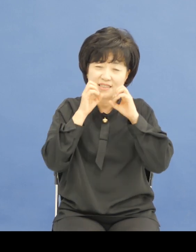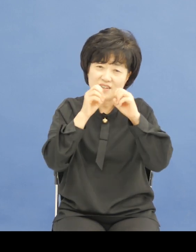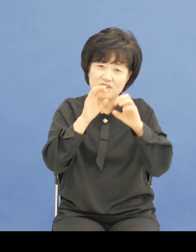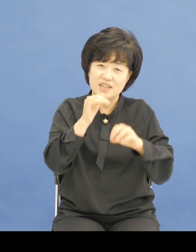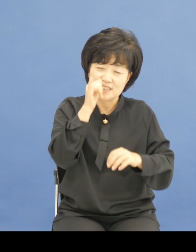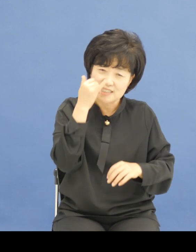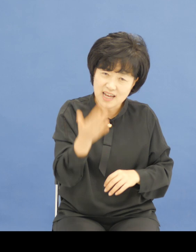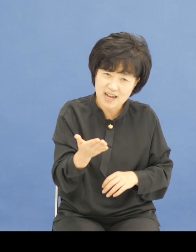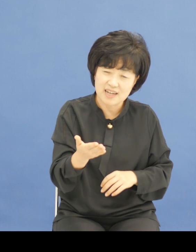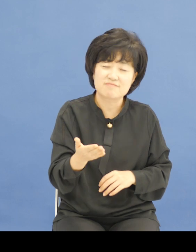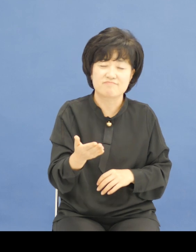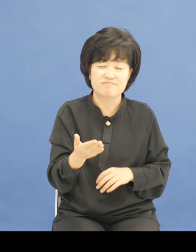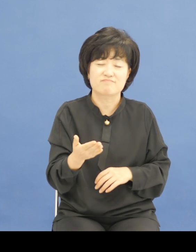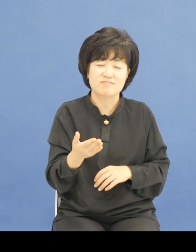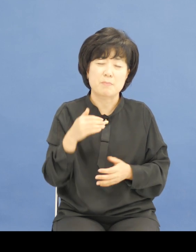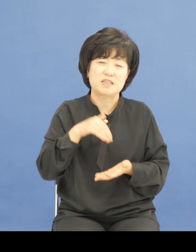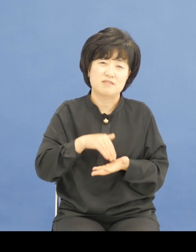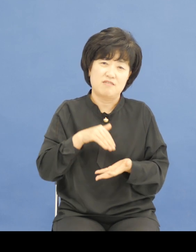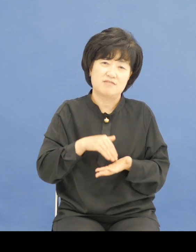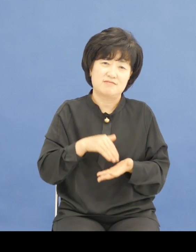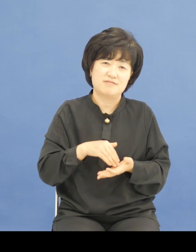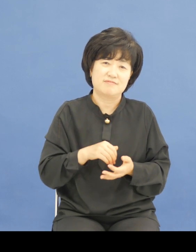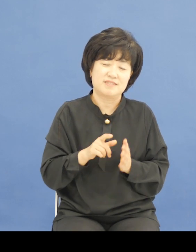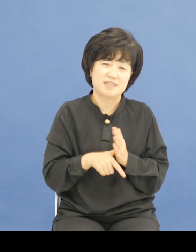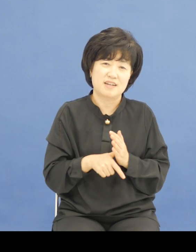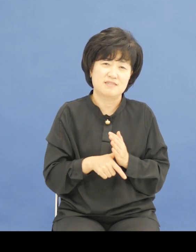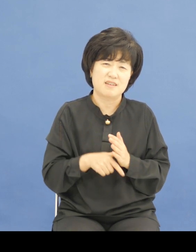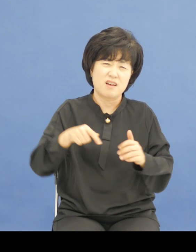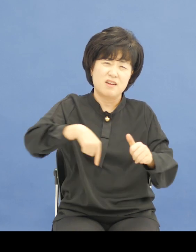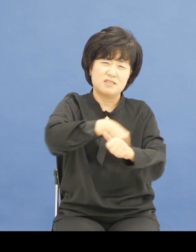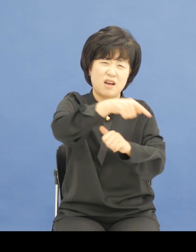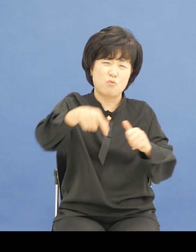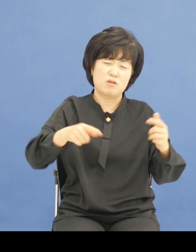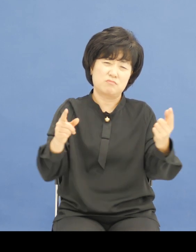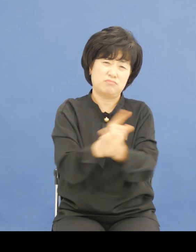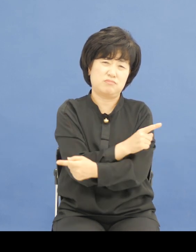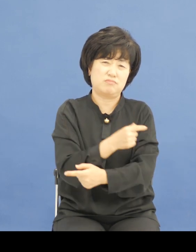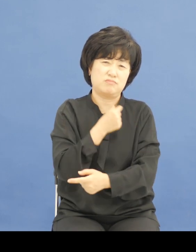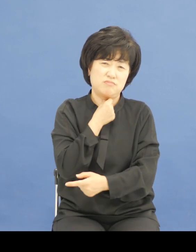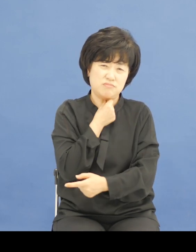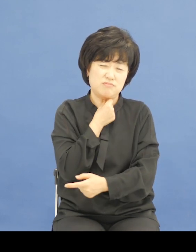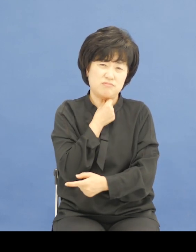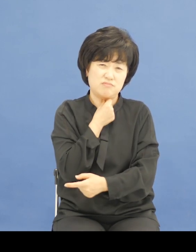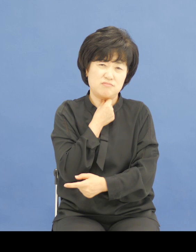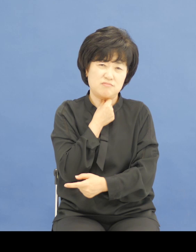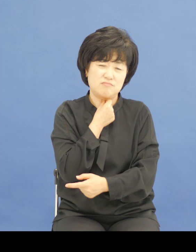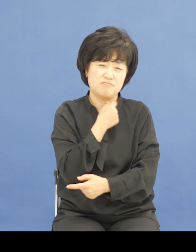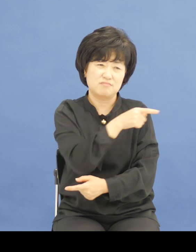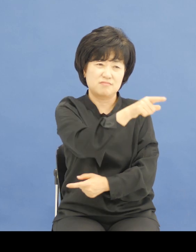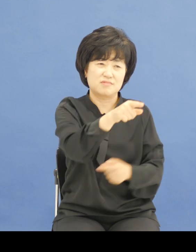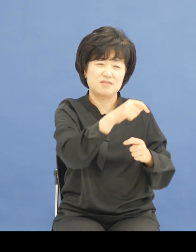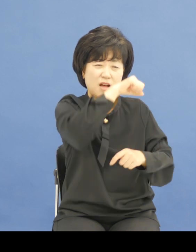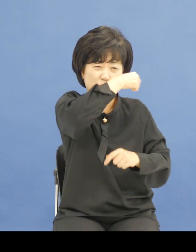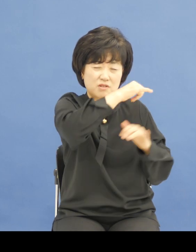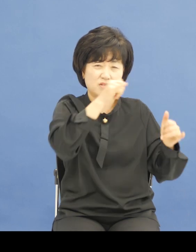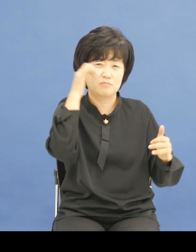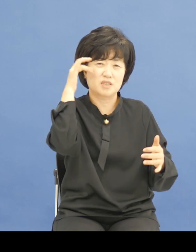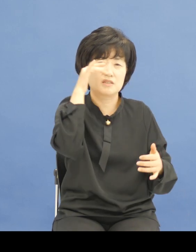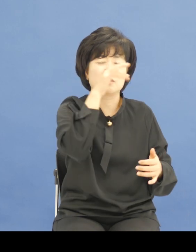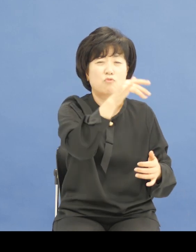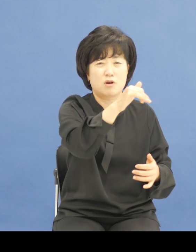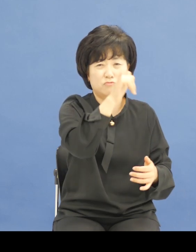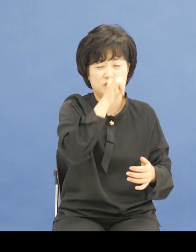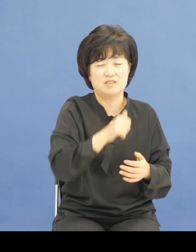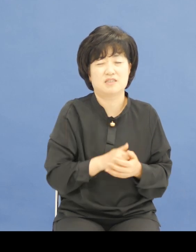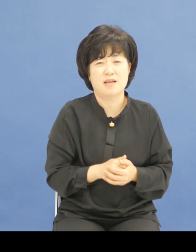같습니다. 상황이 좀 좋아져야 될 텐데 선교사님 지금 피그미족들 그리워하고 계신데 그죠? 예, 저희도 기도해서 빨리 이 상황이 좀 끝이